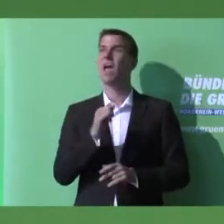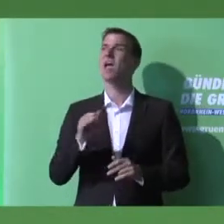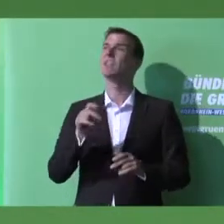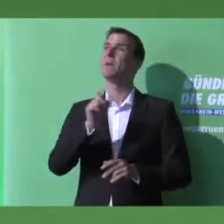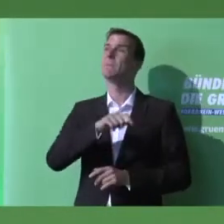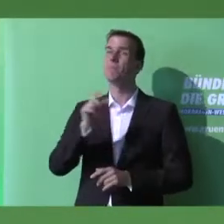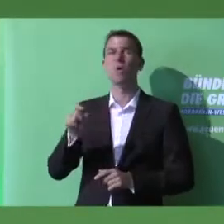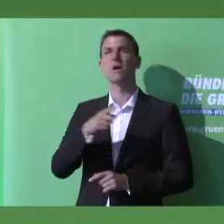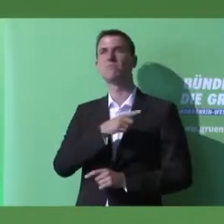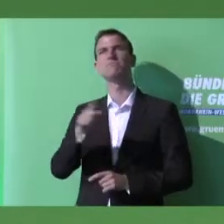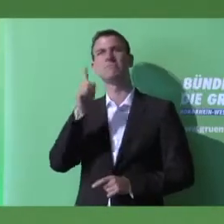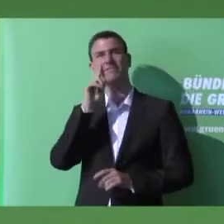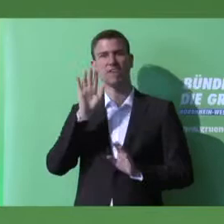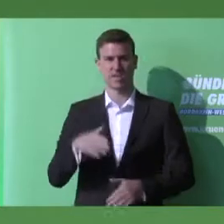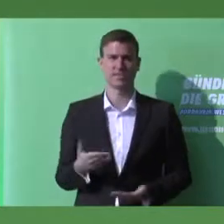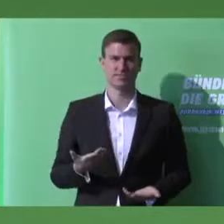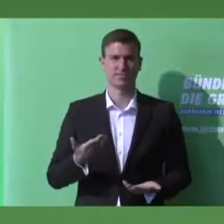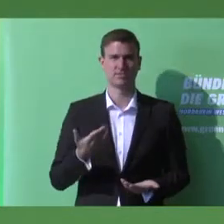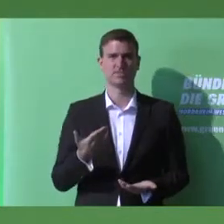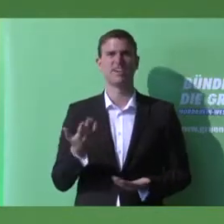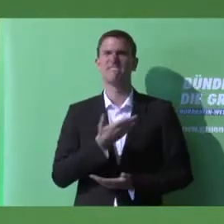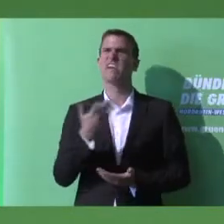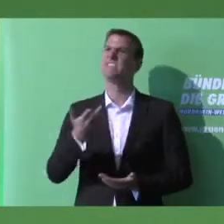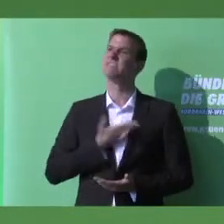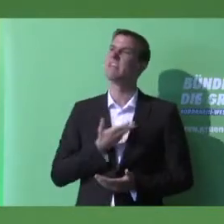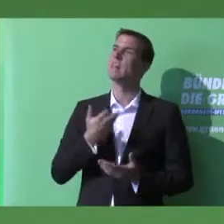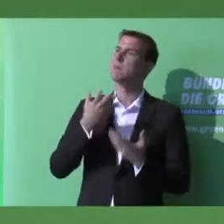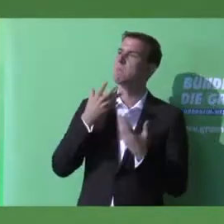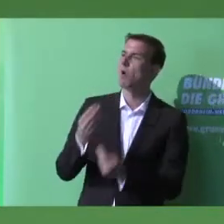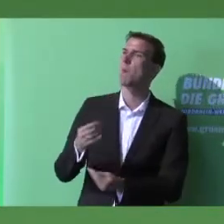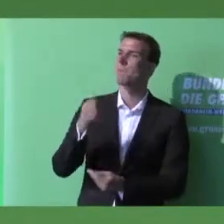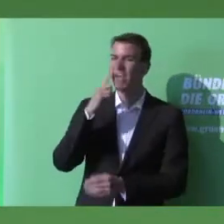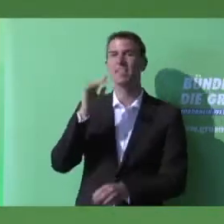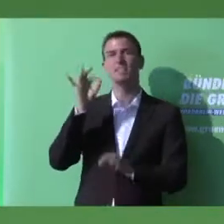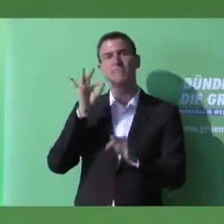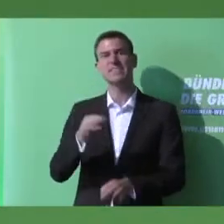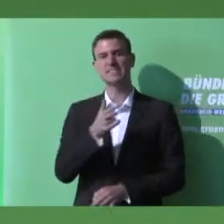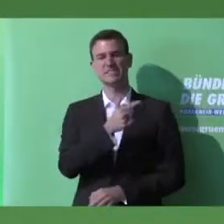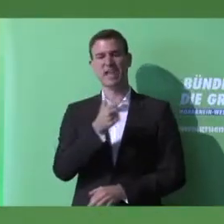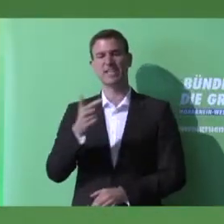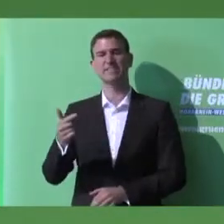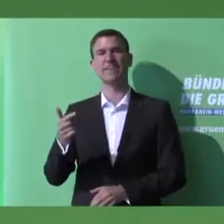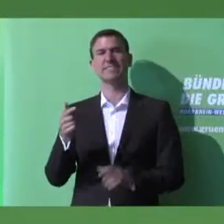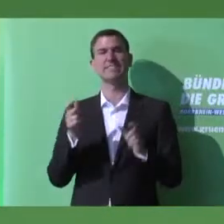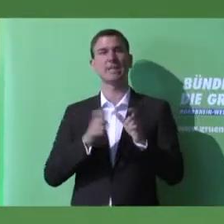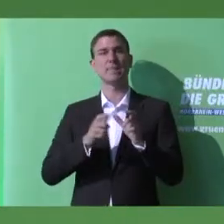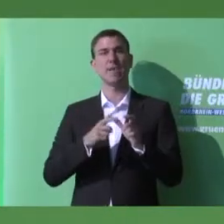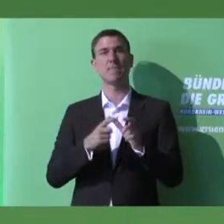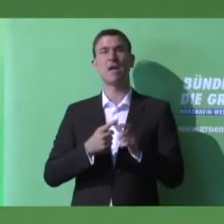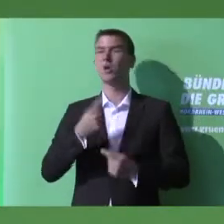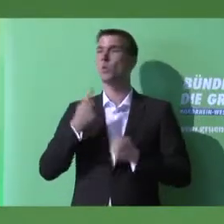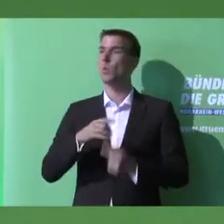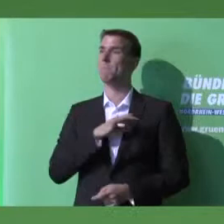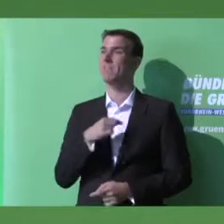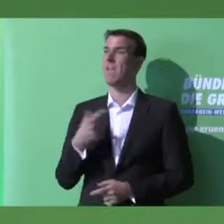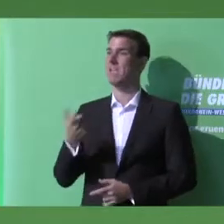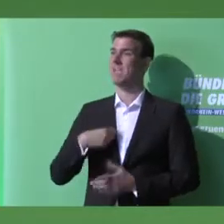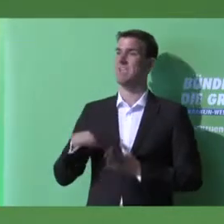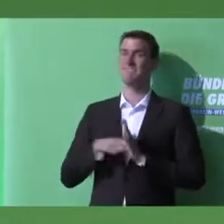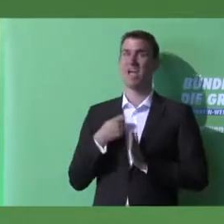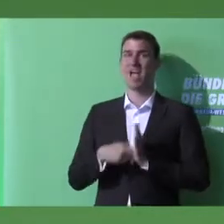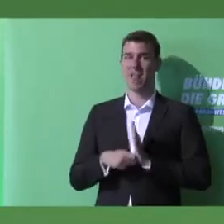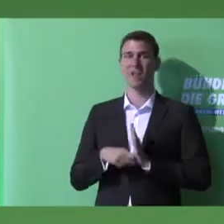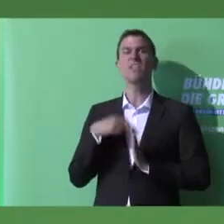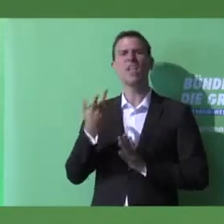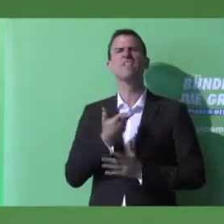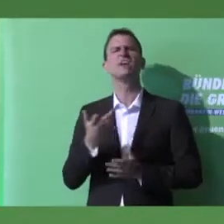Bürger weiß, was sie bekommen, wenn sie am 22. September die Grünen wählen.